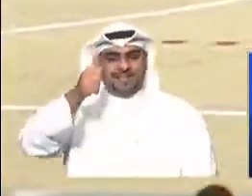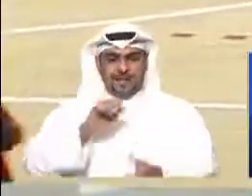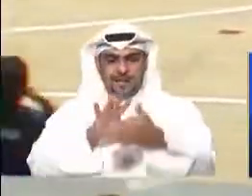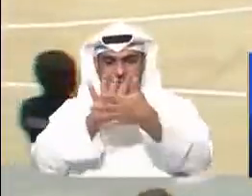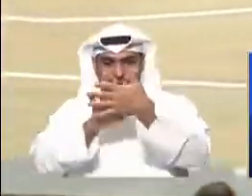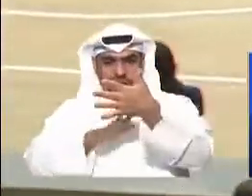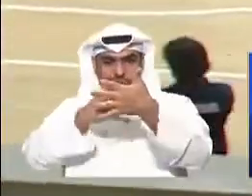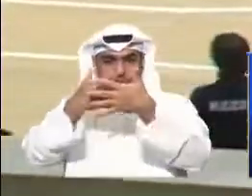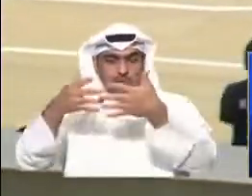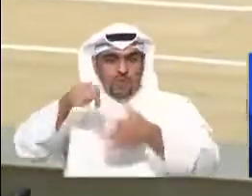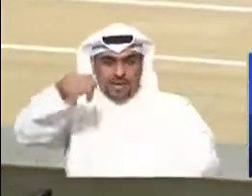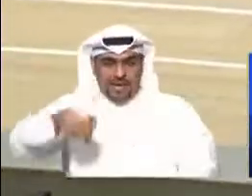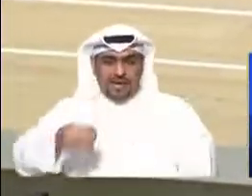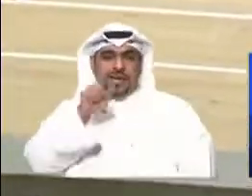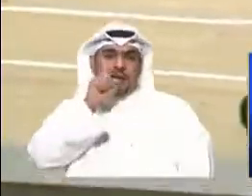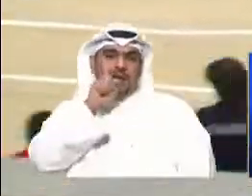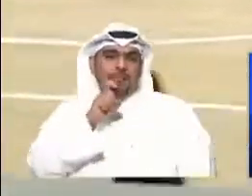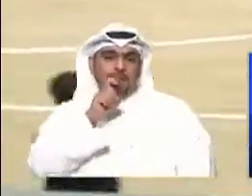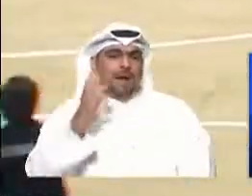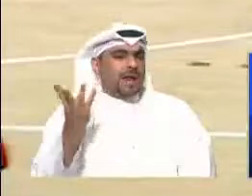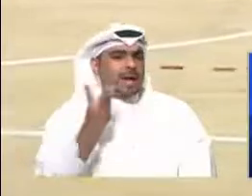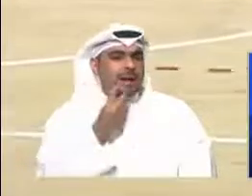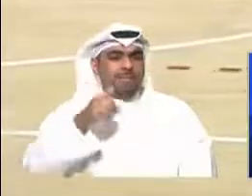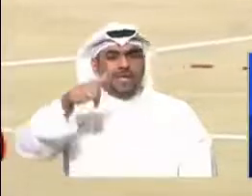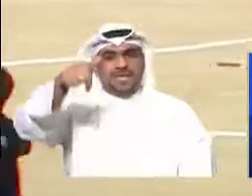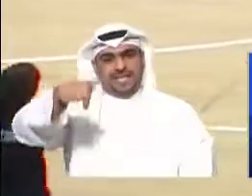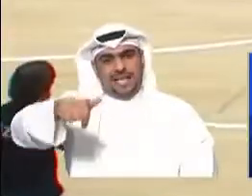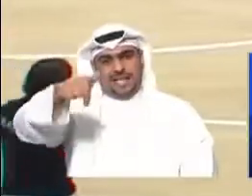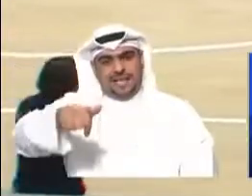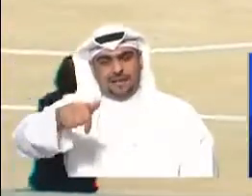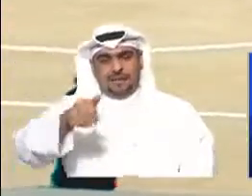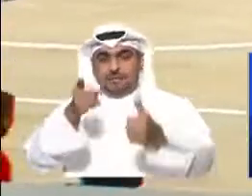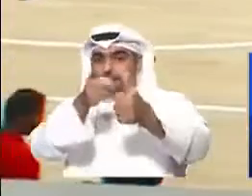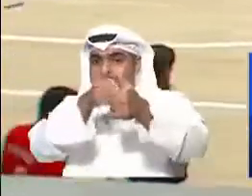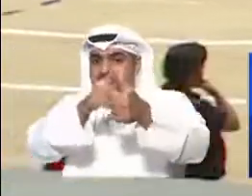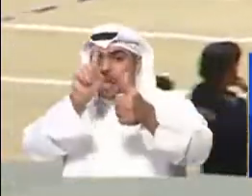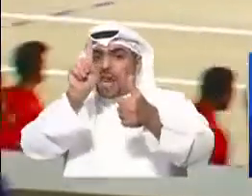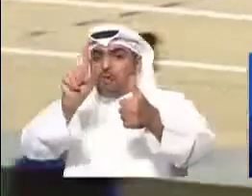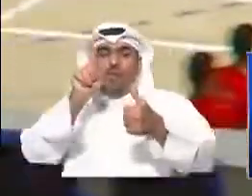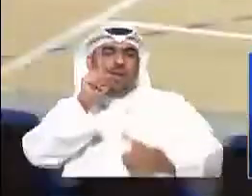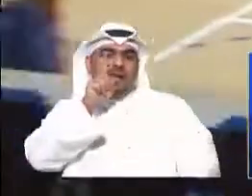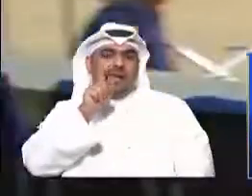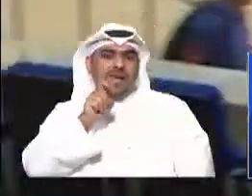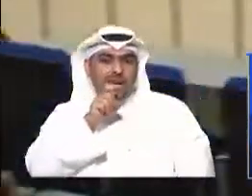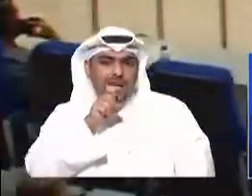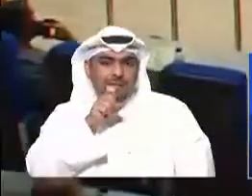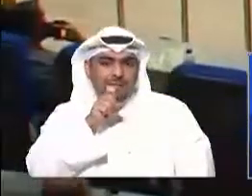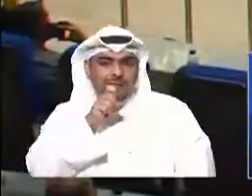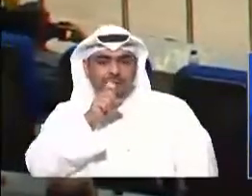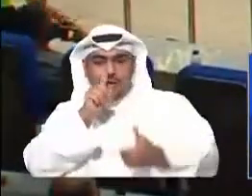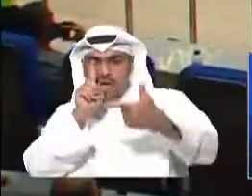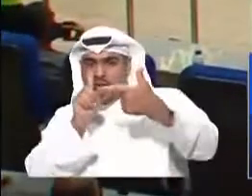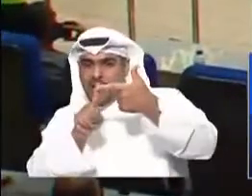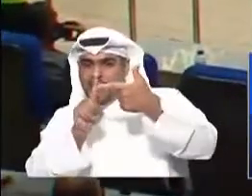البرتغالي رصيده إلى ست نقاط محتلا بها المركز الأول في الترتيب العام متفوقا